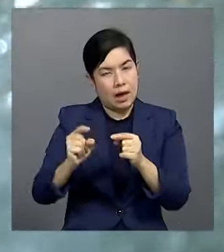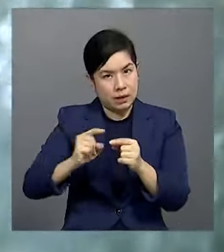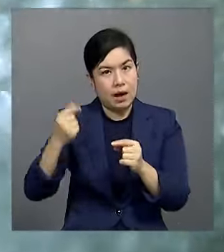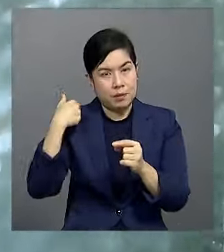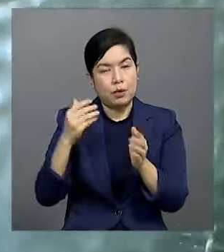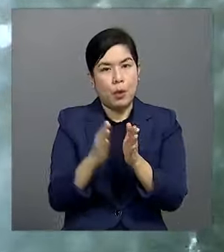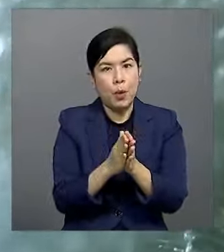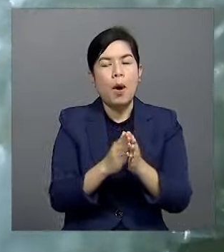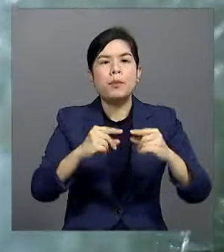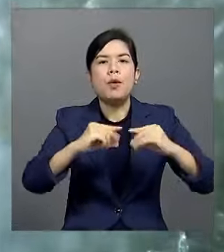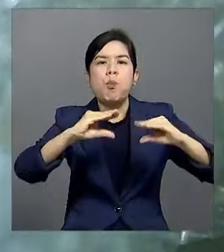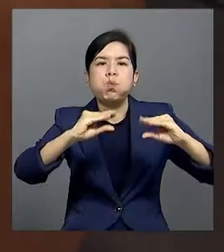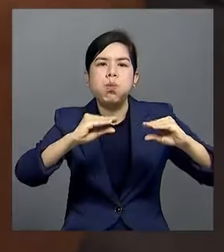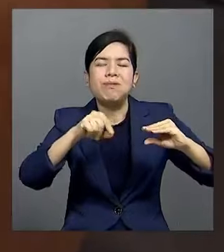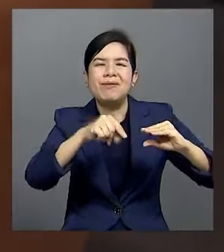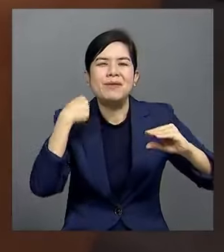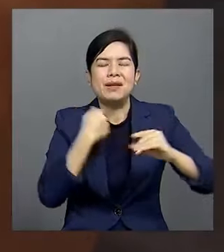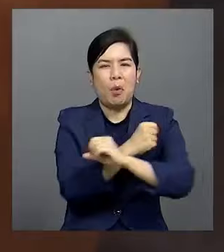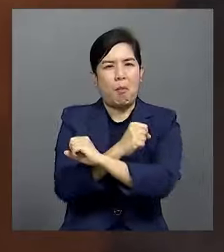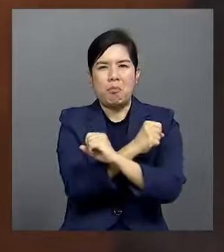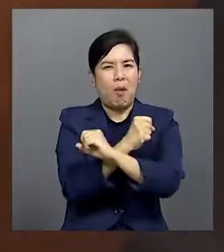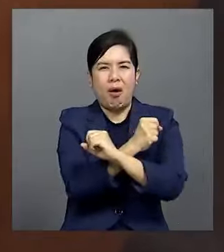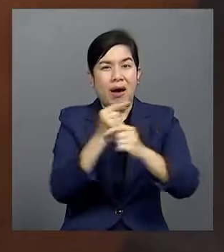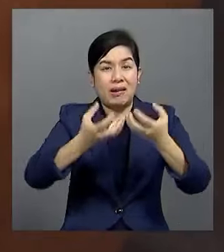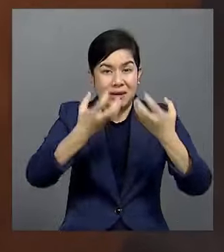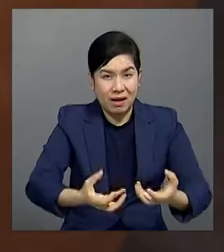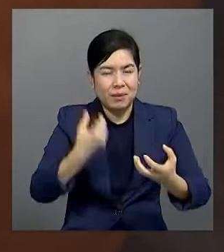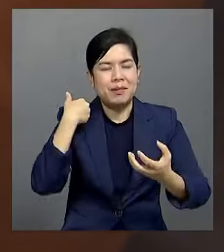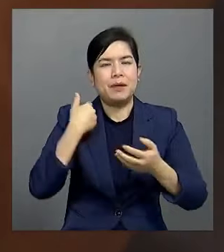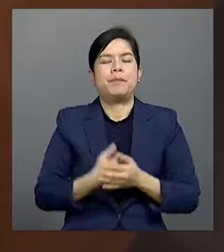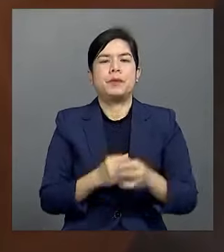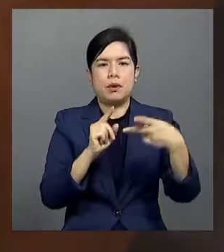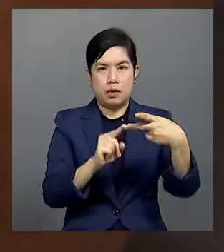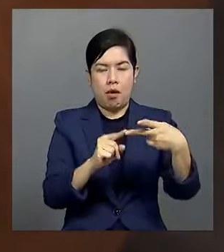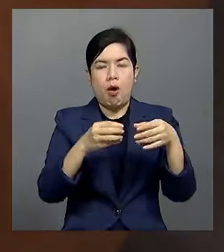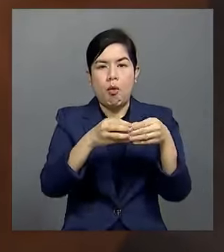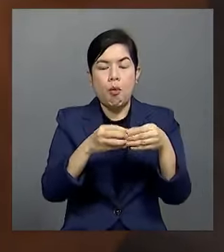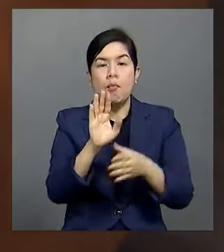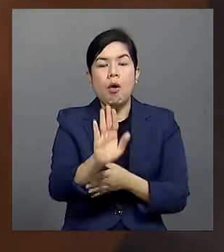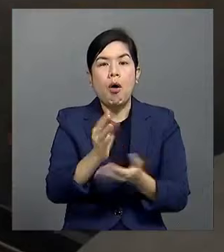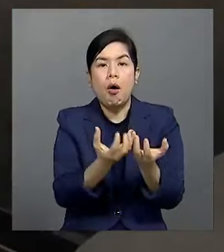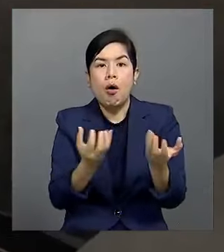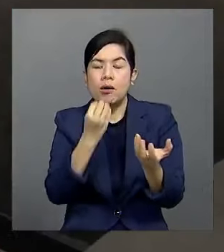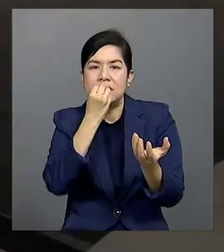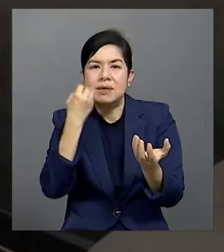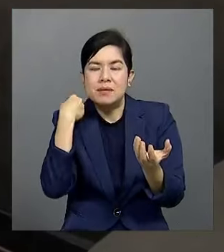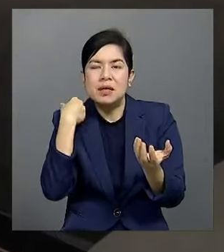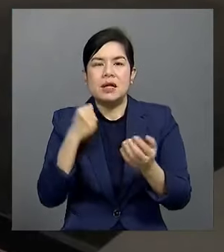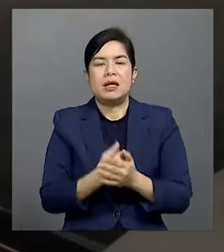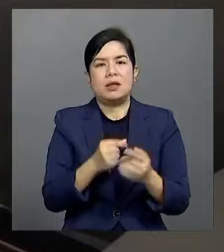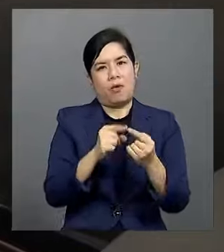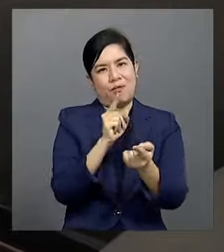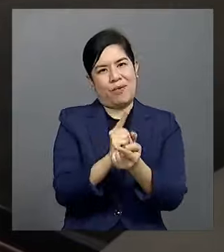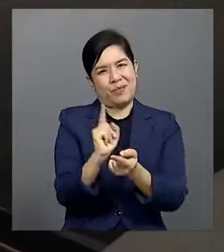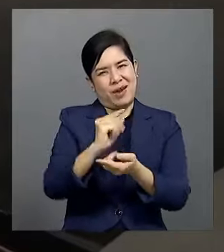เป็นต้นส่วนกลุ่มอาหารพร้อมทานขยะที่พบก็คือภาชนะบรรจุอาหาร